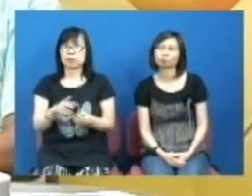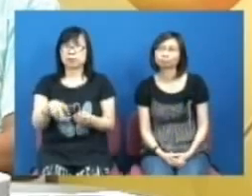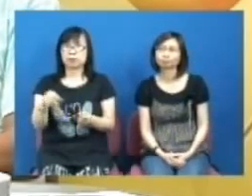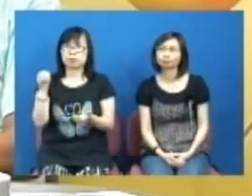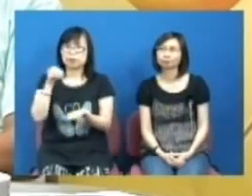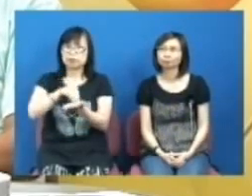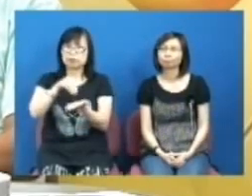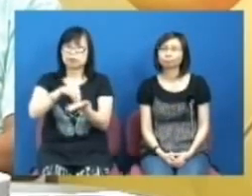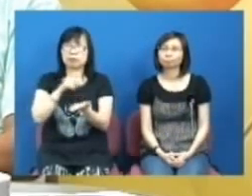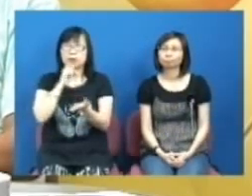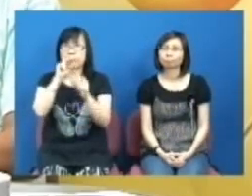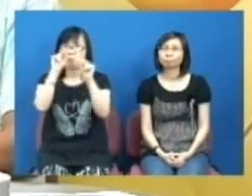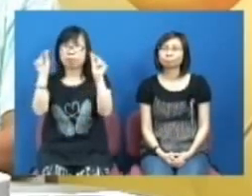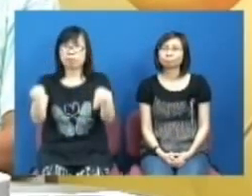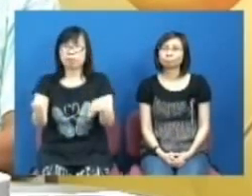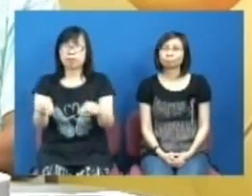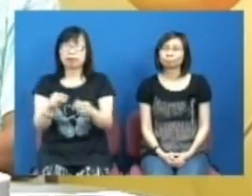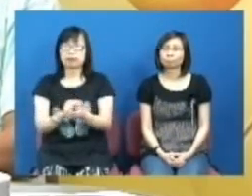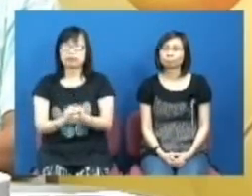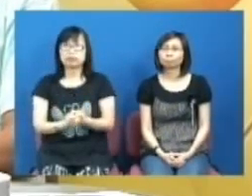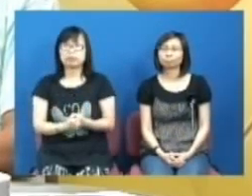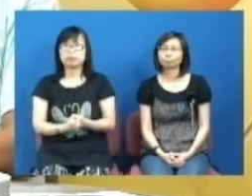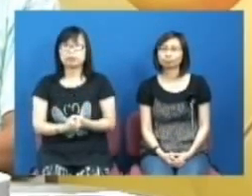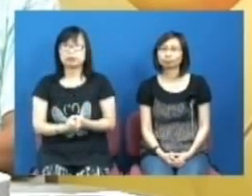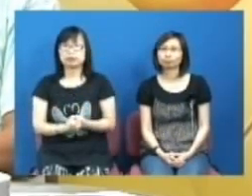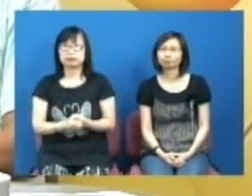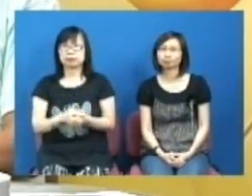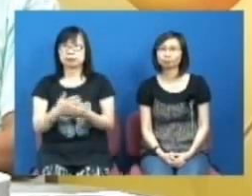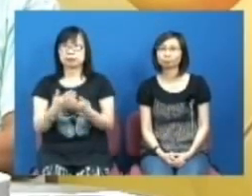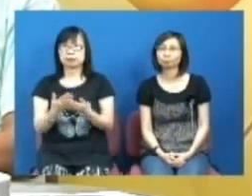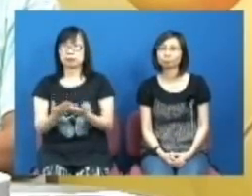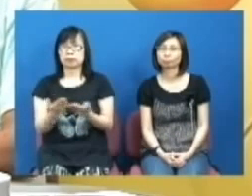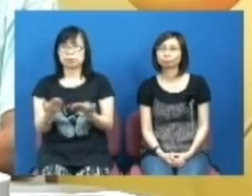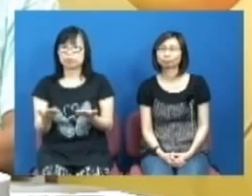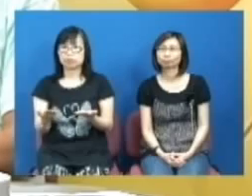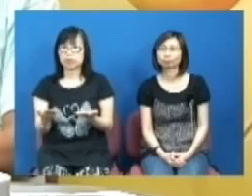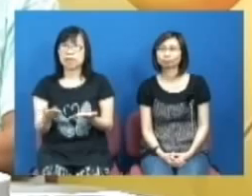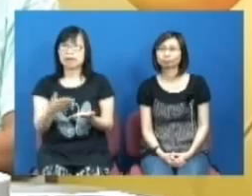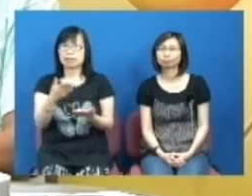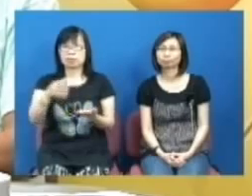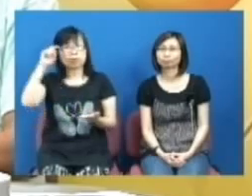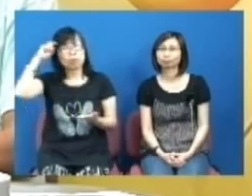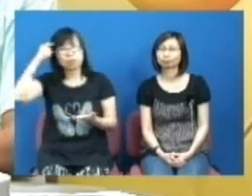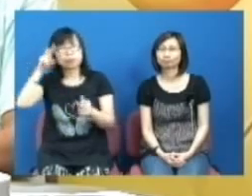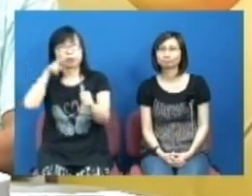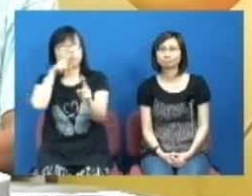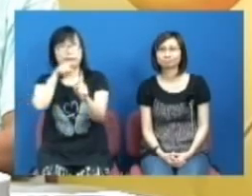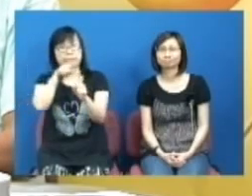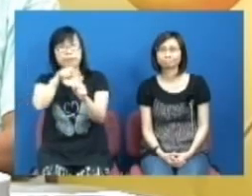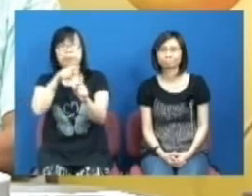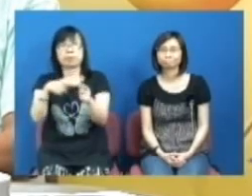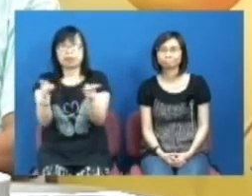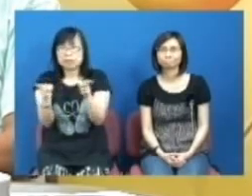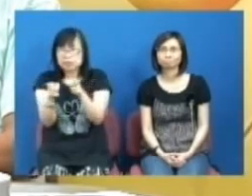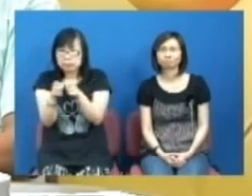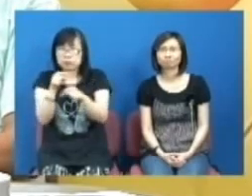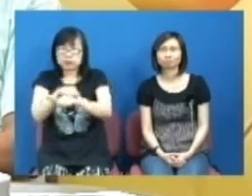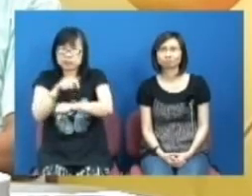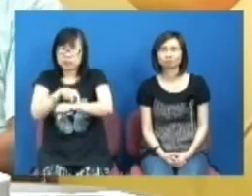會出現一個問題，就係話當你嗰個理念同埋目標喺短期以內